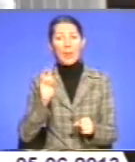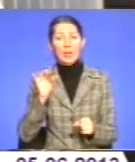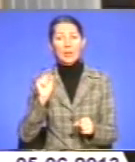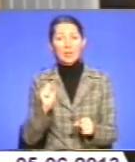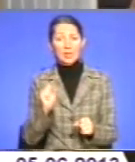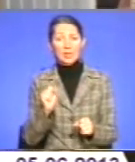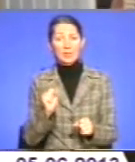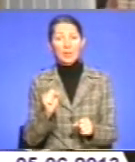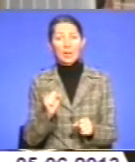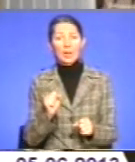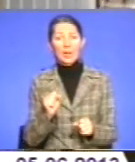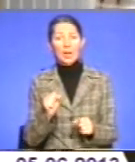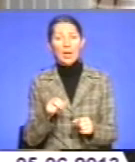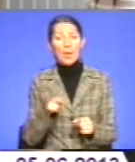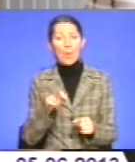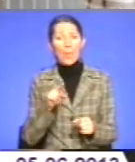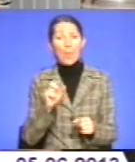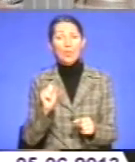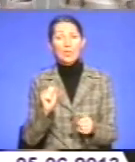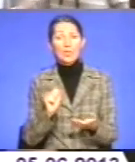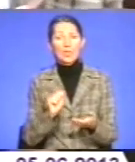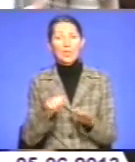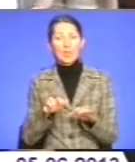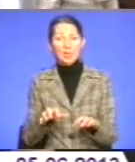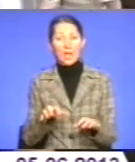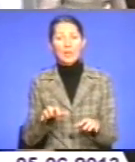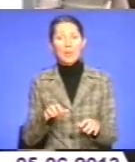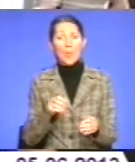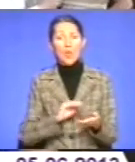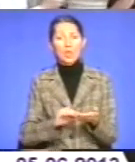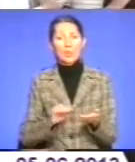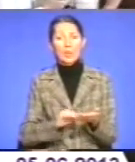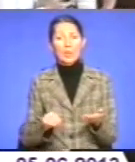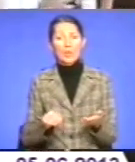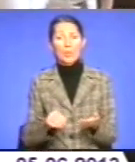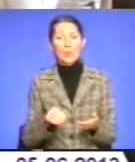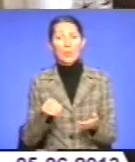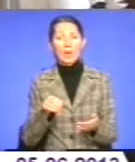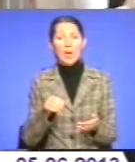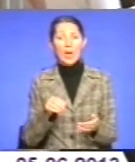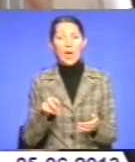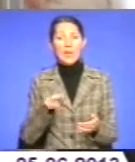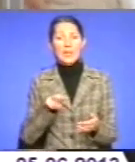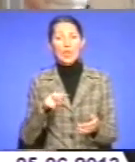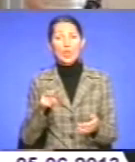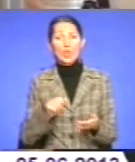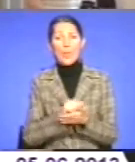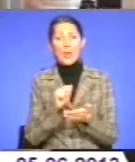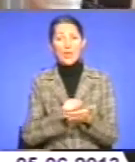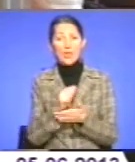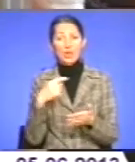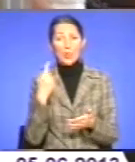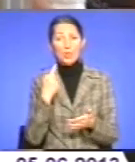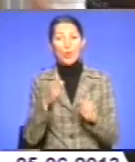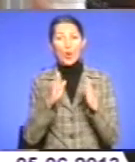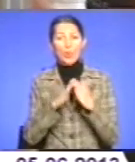Хременецький, позаштатним кореспондентом Прикарпатської правди працював. Літературним редактором обласного будинку